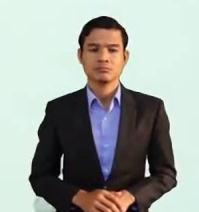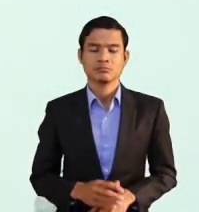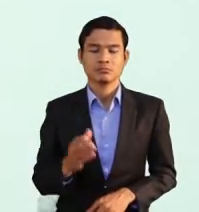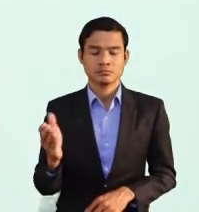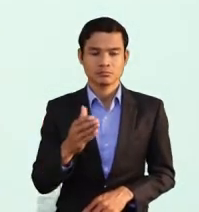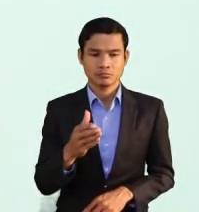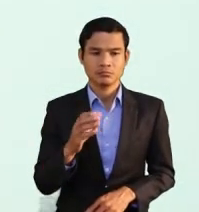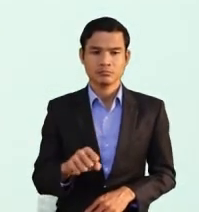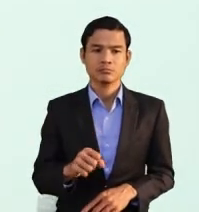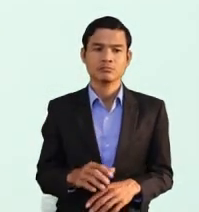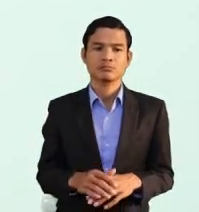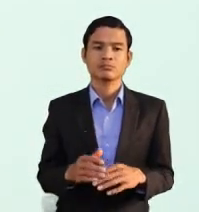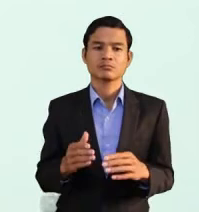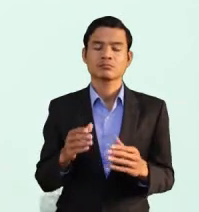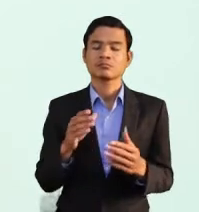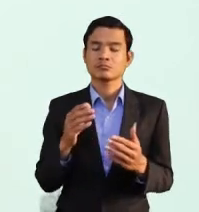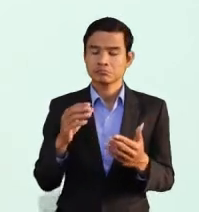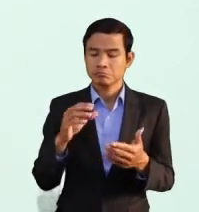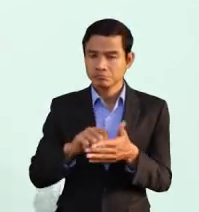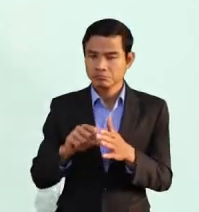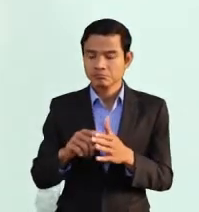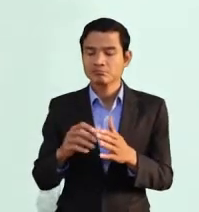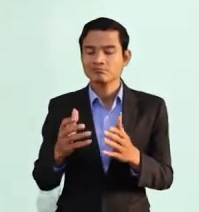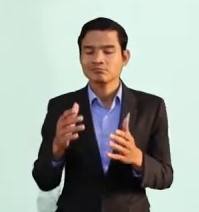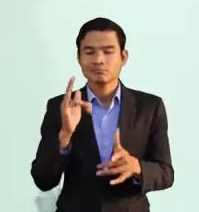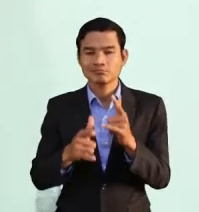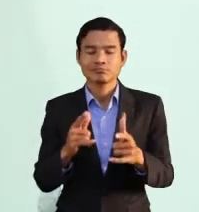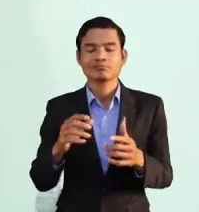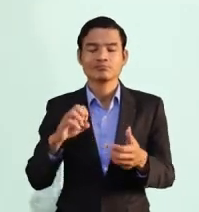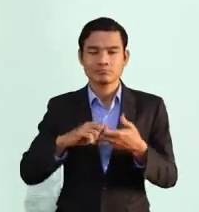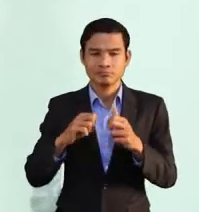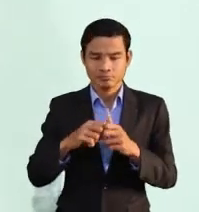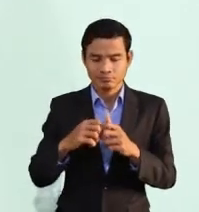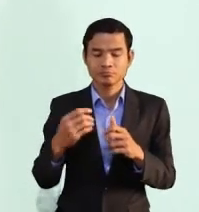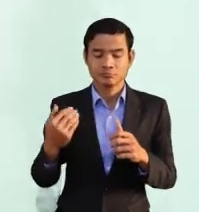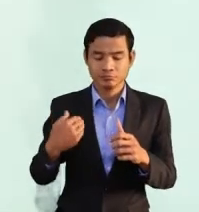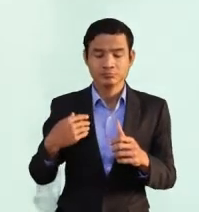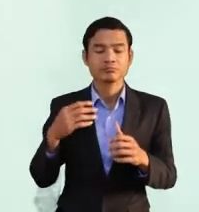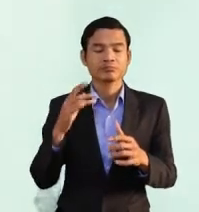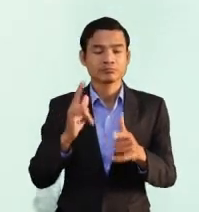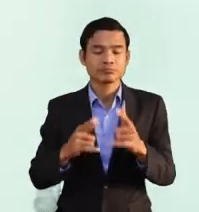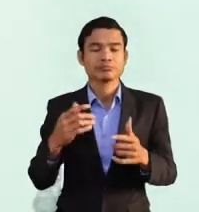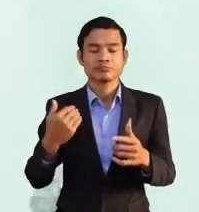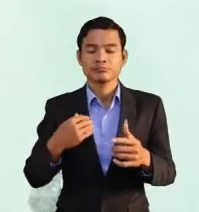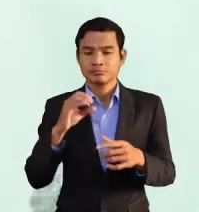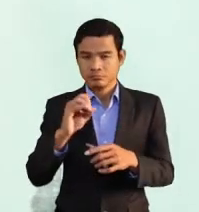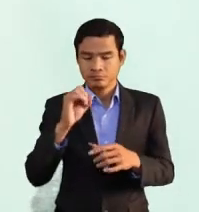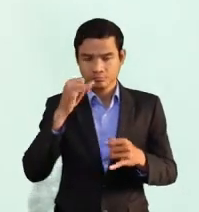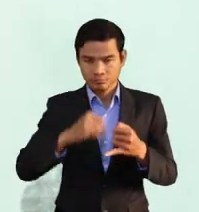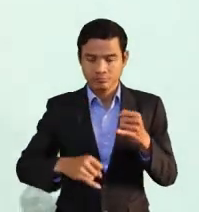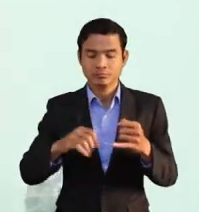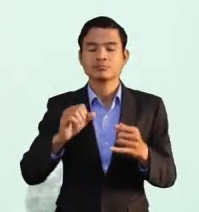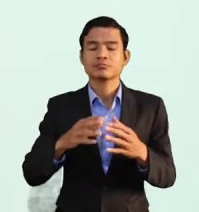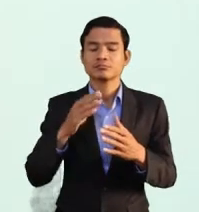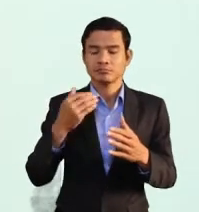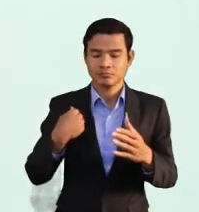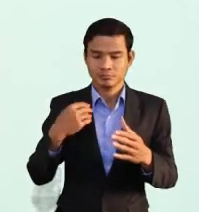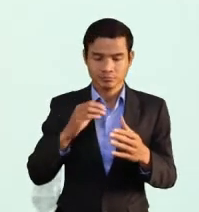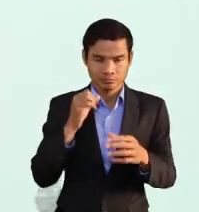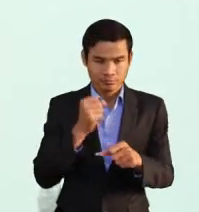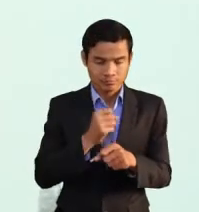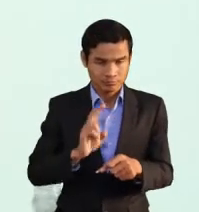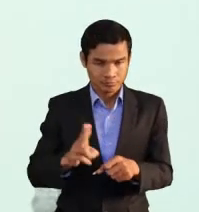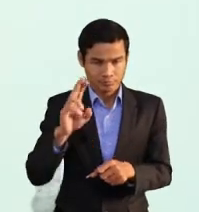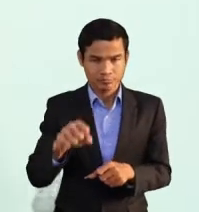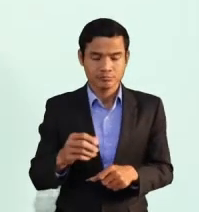còn á đồ chứ nét cả là nấy miên xôn kháng chồng nâng cứ dương thường chăng nằm bầy ở ban rô rô hà nó còn